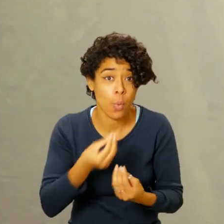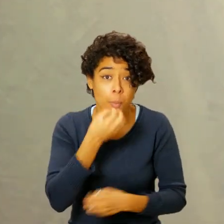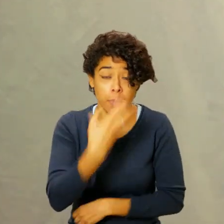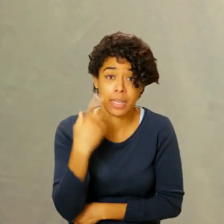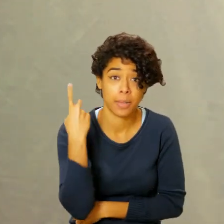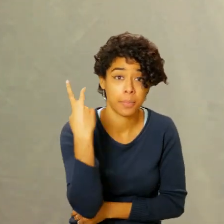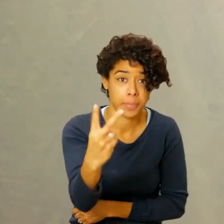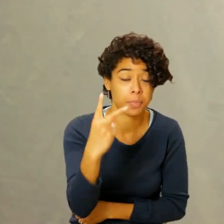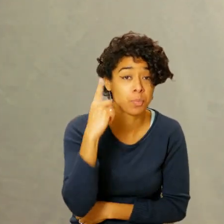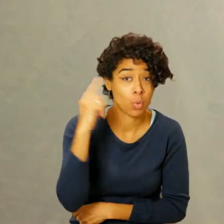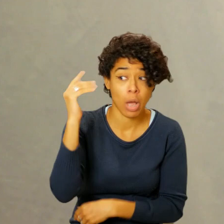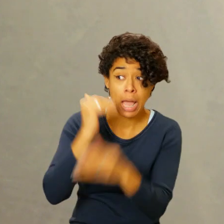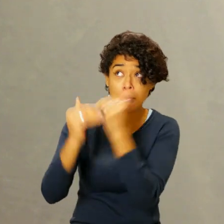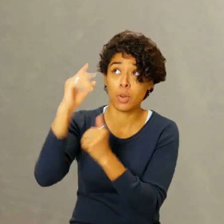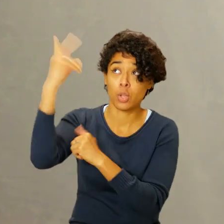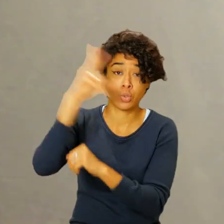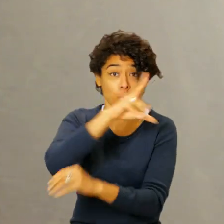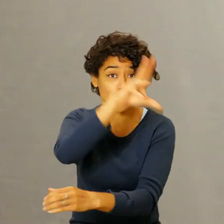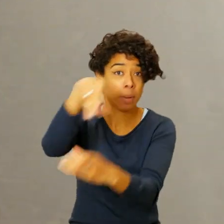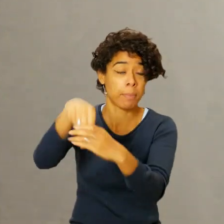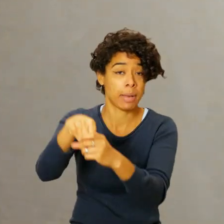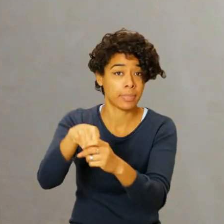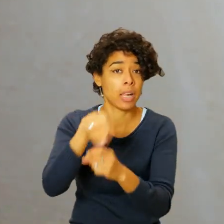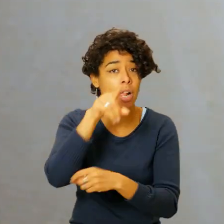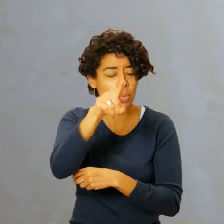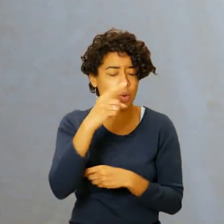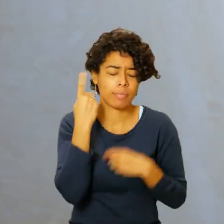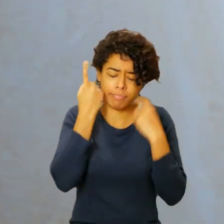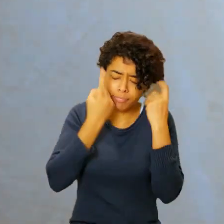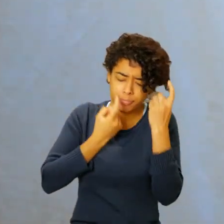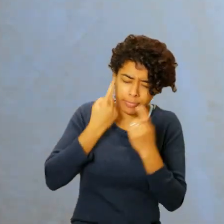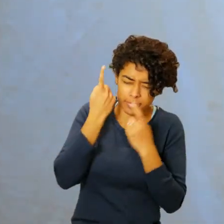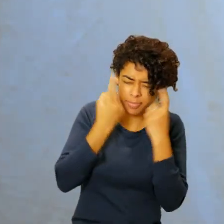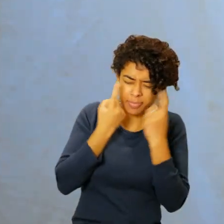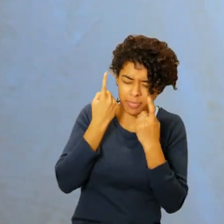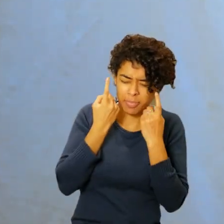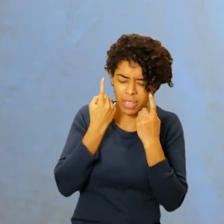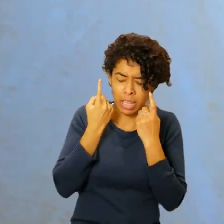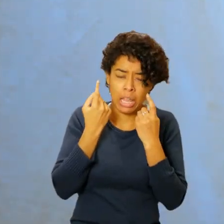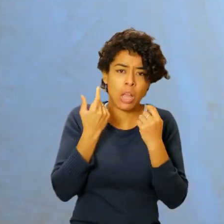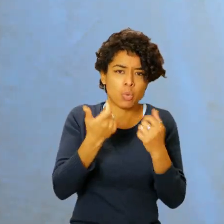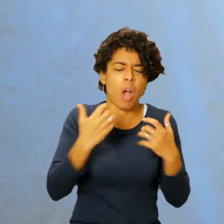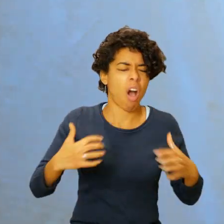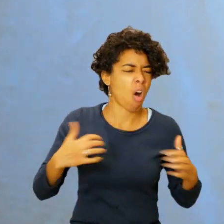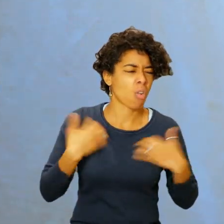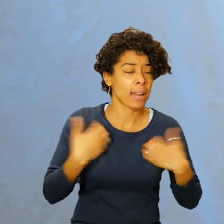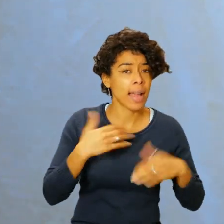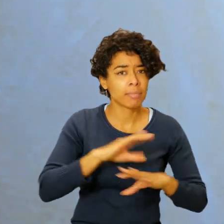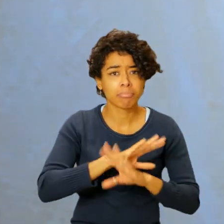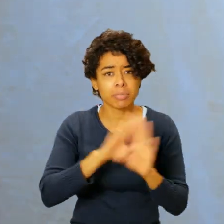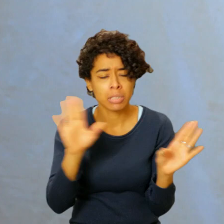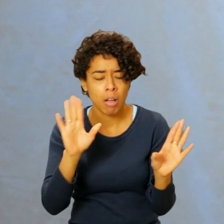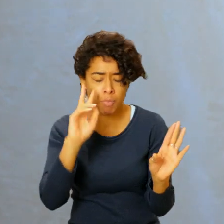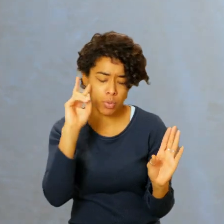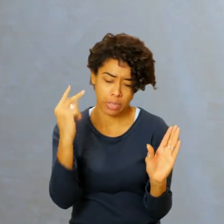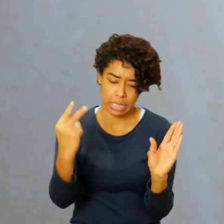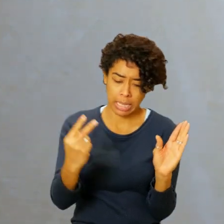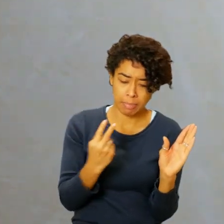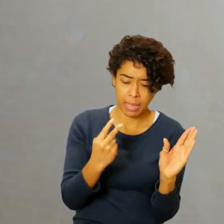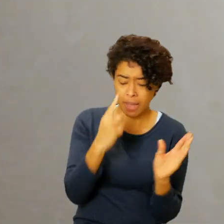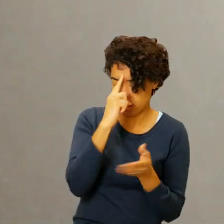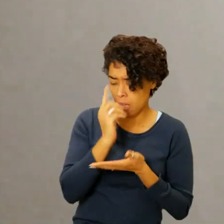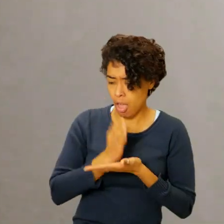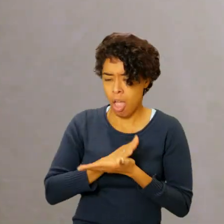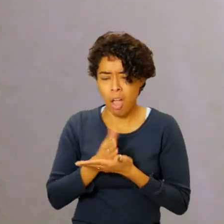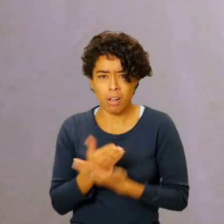tu es appelé suivant le plan de Dieu. Repasse-le dans ton cœur aujourd'hui, au lieu de peut-être de te mettre en colère, de rentrer dans le doute